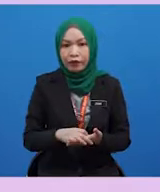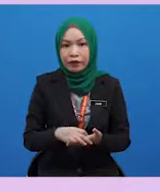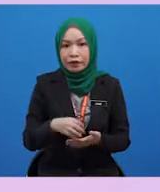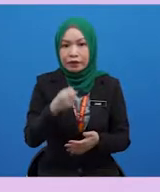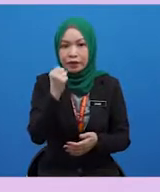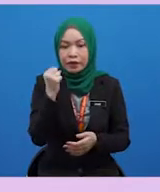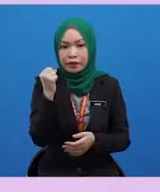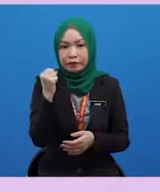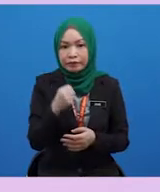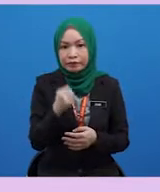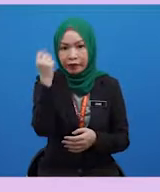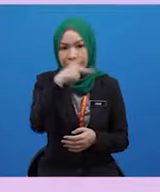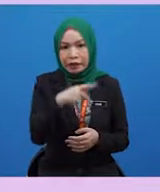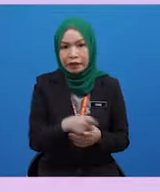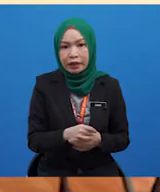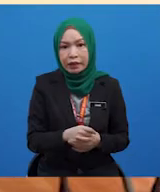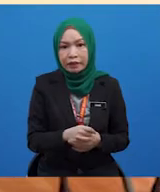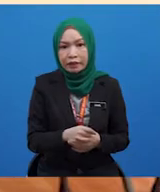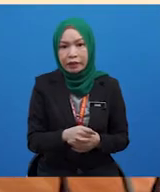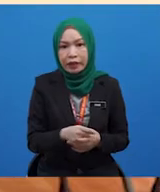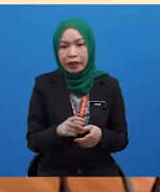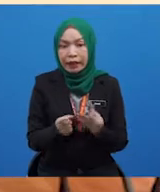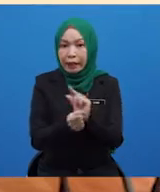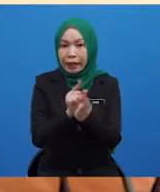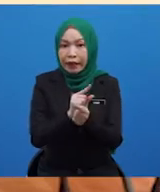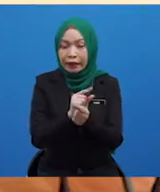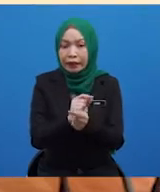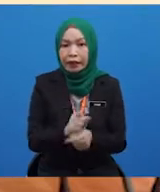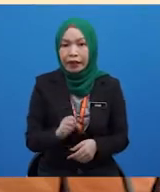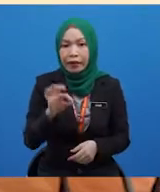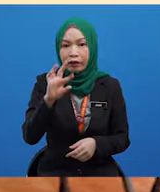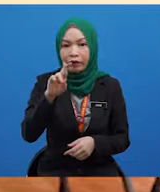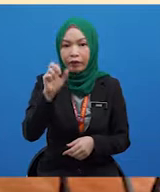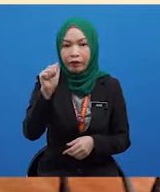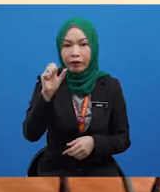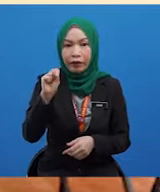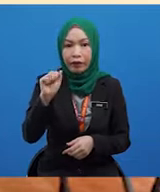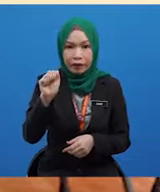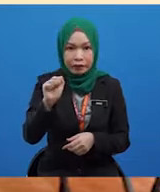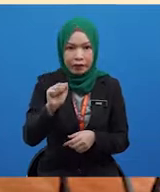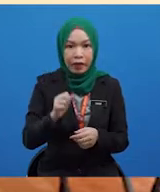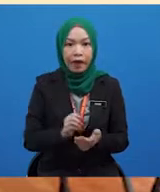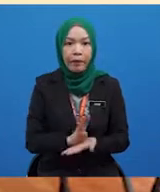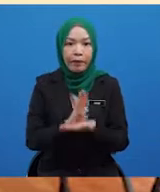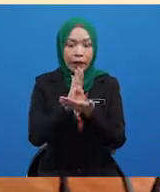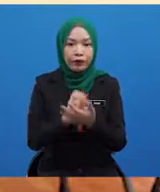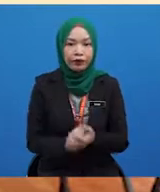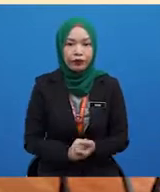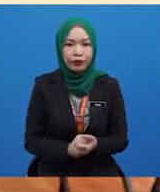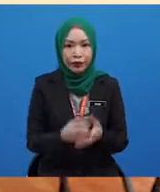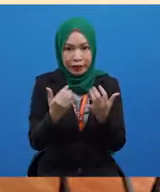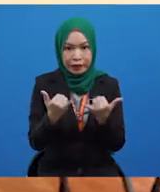frasa suka membantu. Selanjutnya, cikgu akan huraikan pula tentang penanda